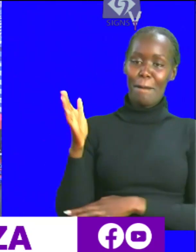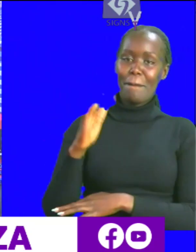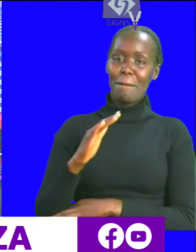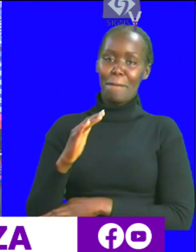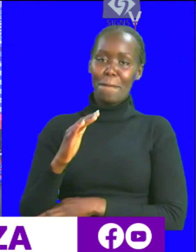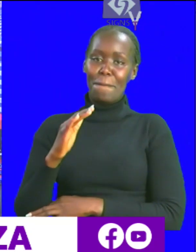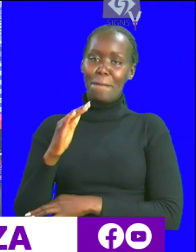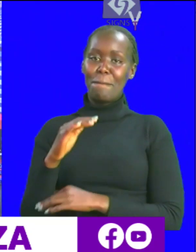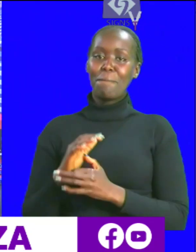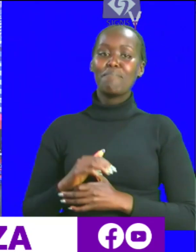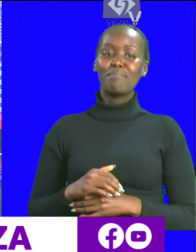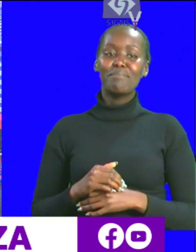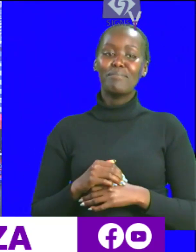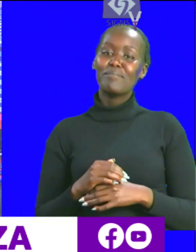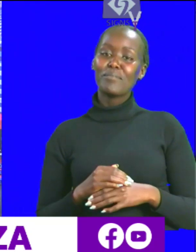tulivu.